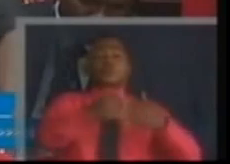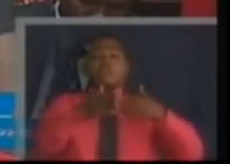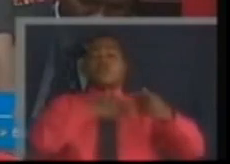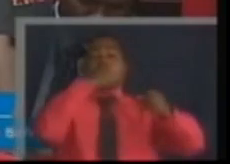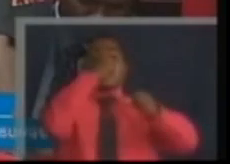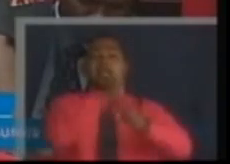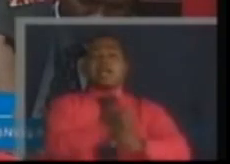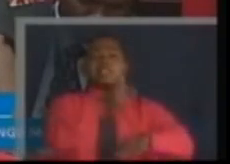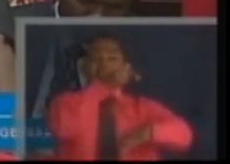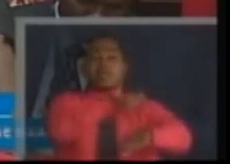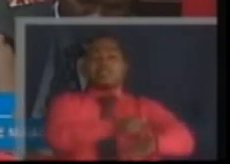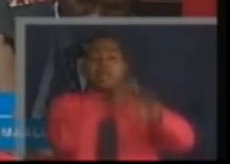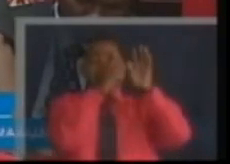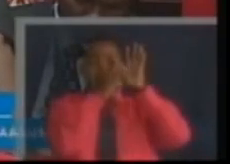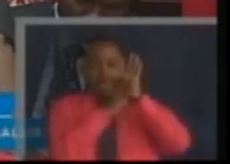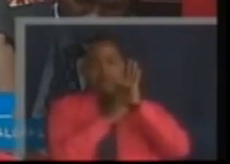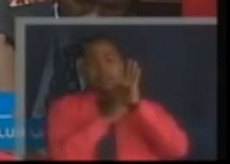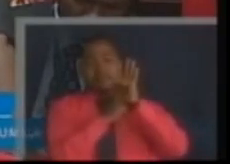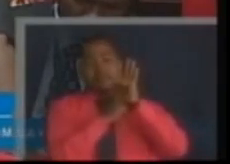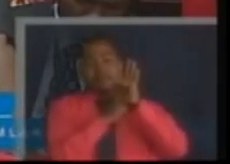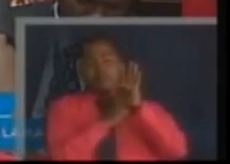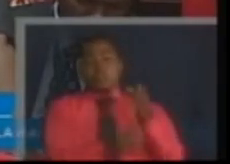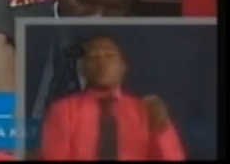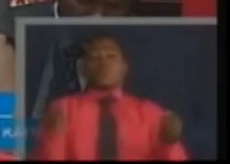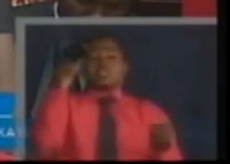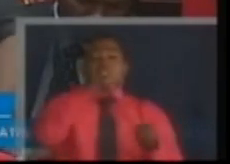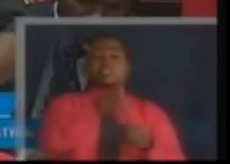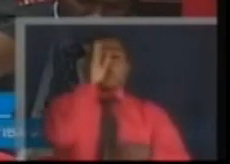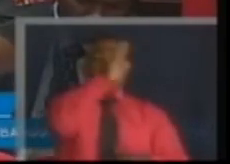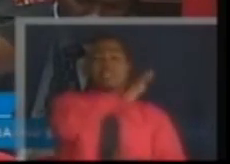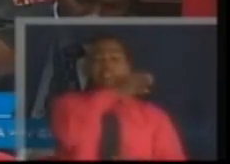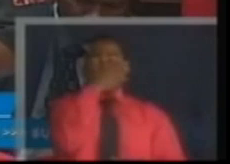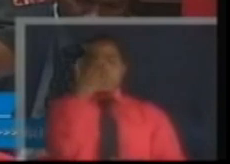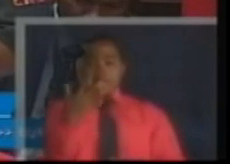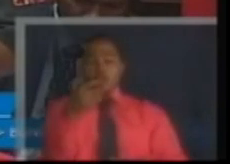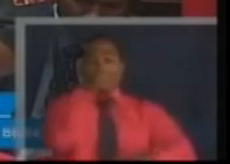8 na ukizidisha kwa siku 5 za kazi ni saa 40.